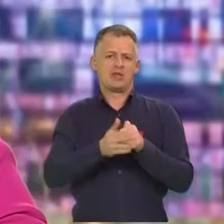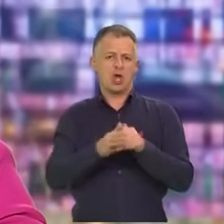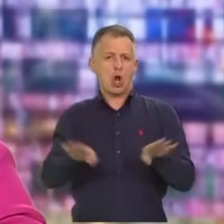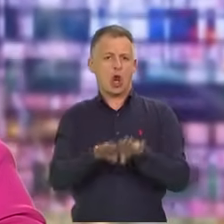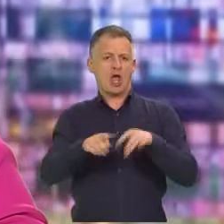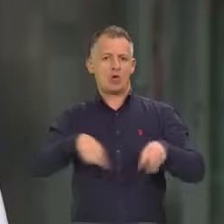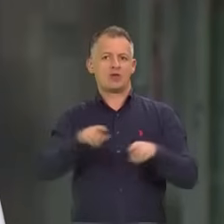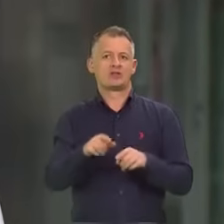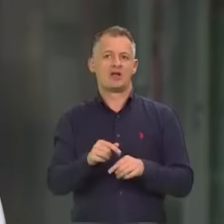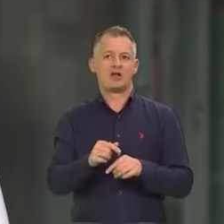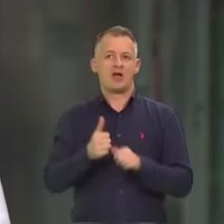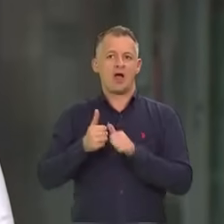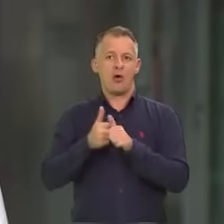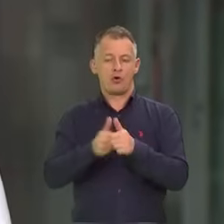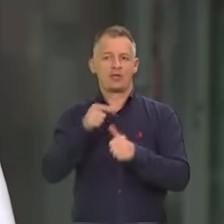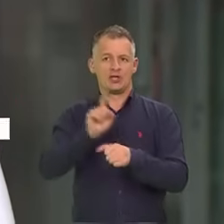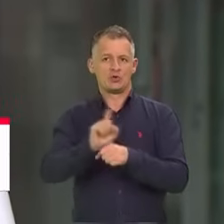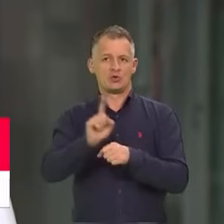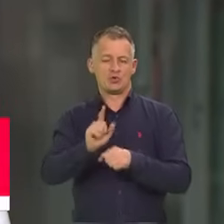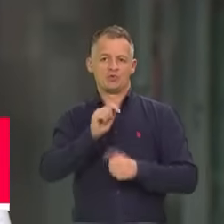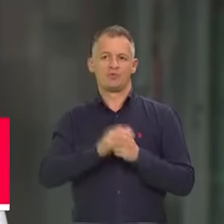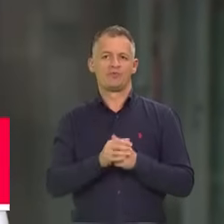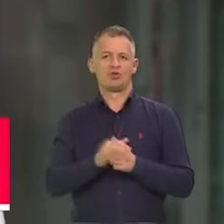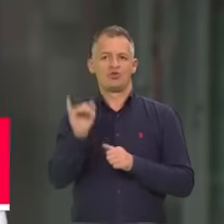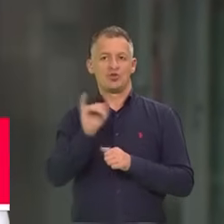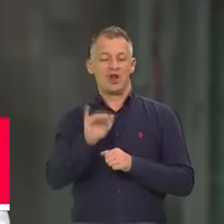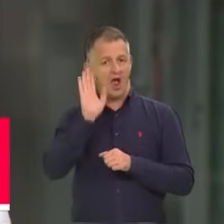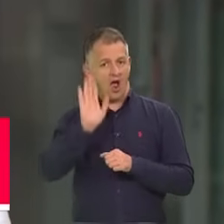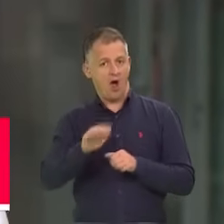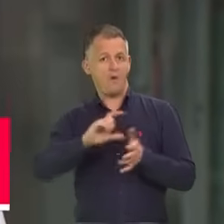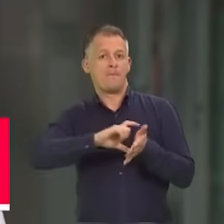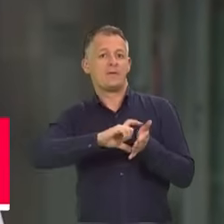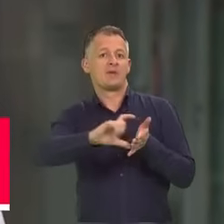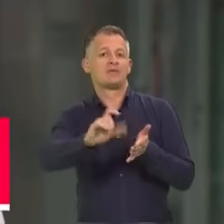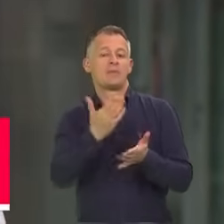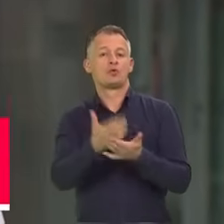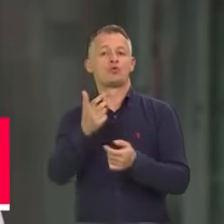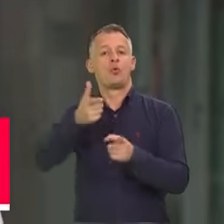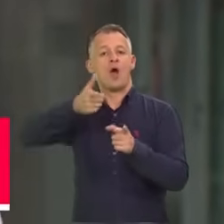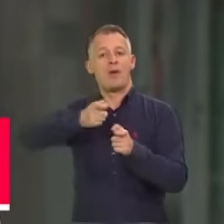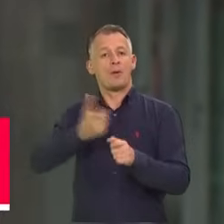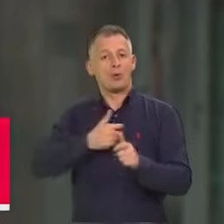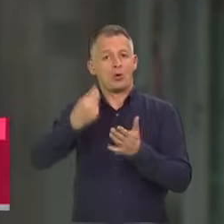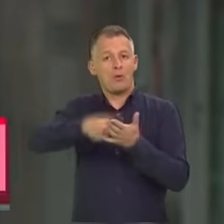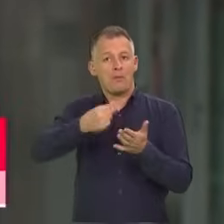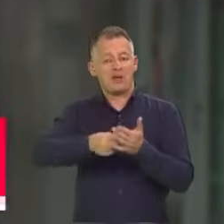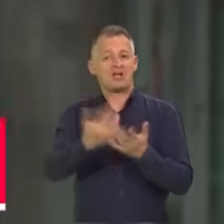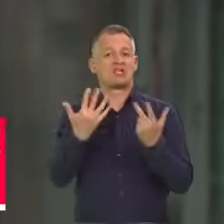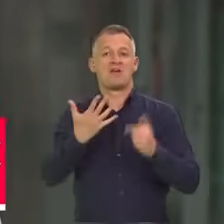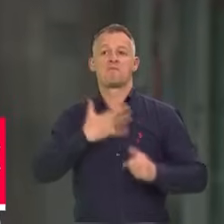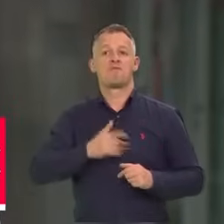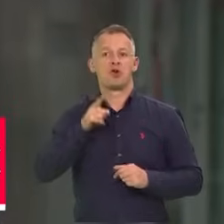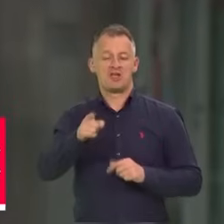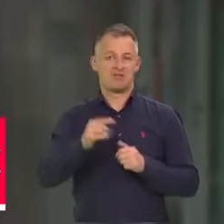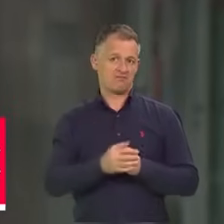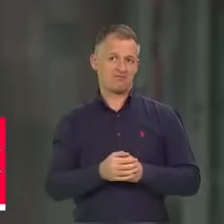subiectul. Bun găsit, da, cei care dețin un permis portarmă ar putea să își achiziționeze câte arme